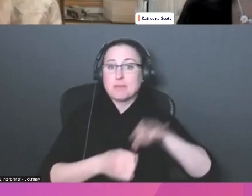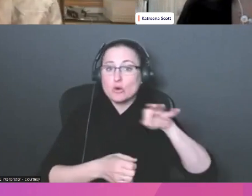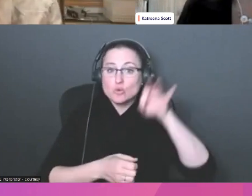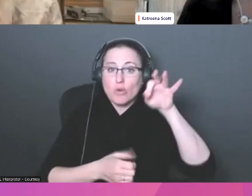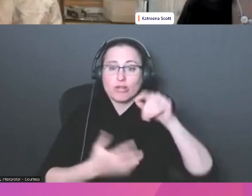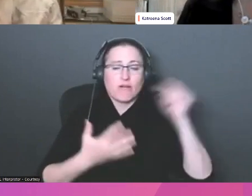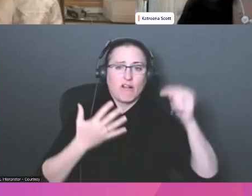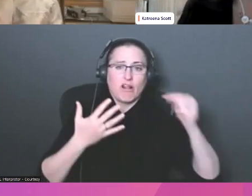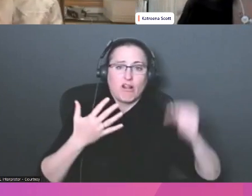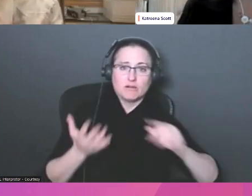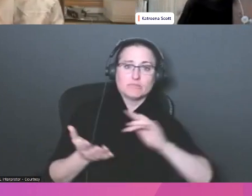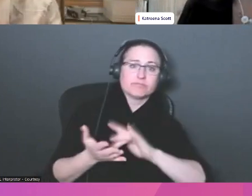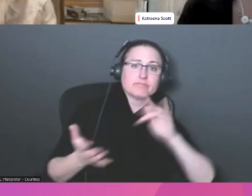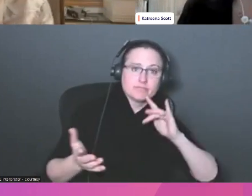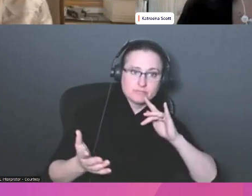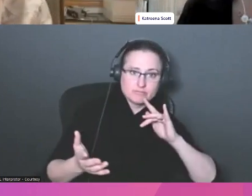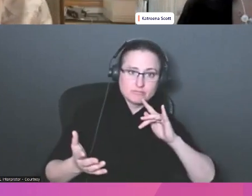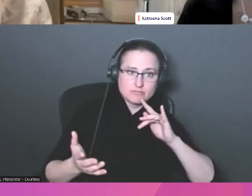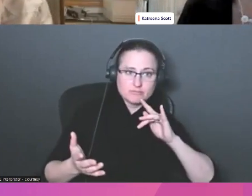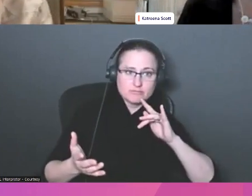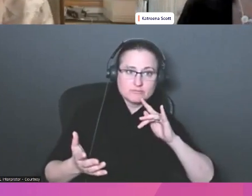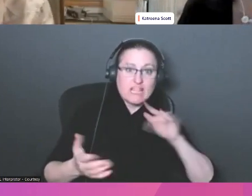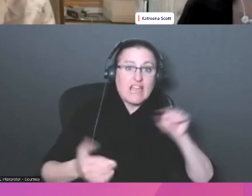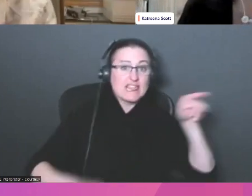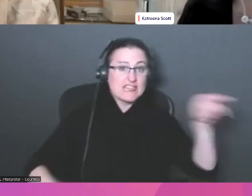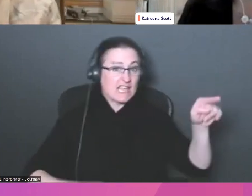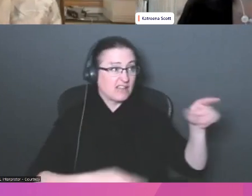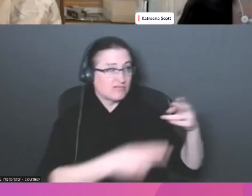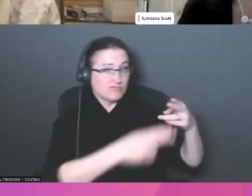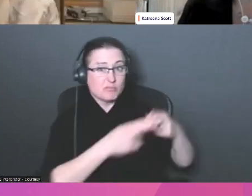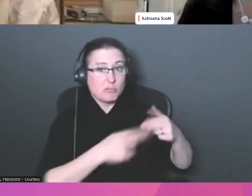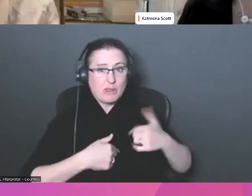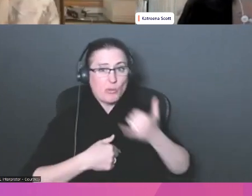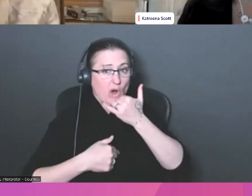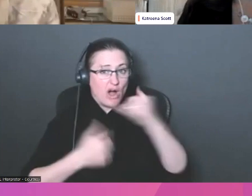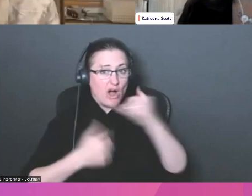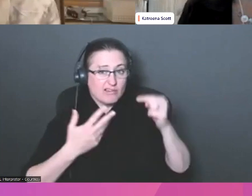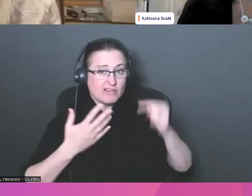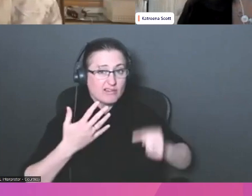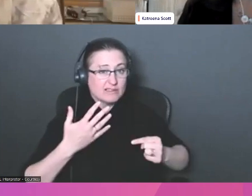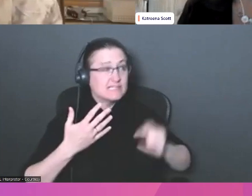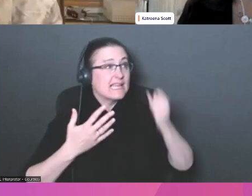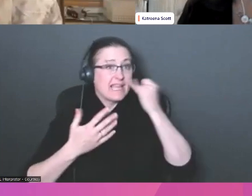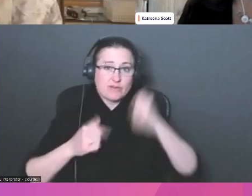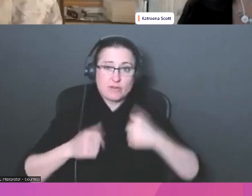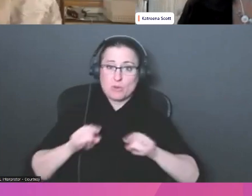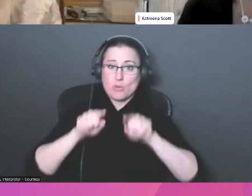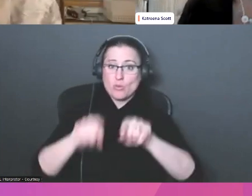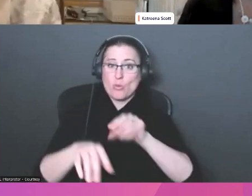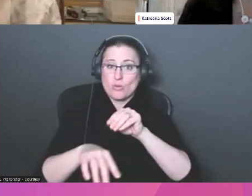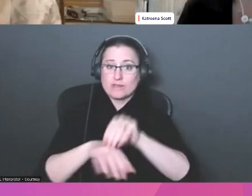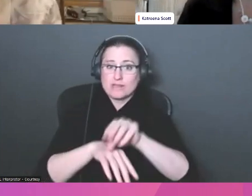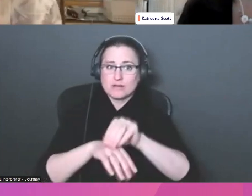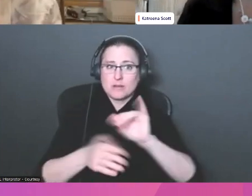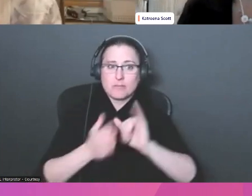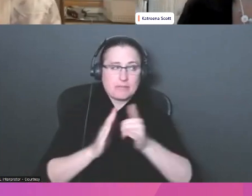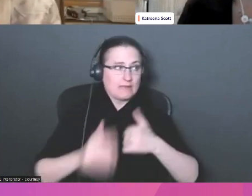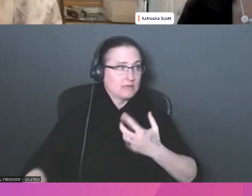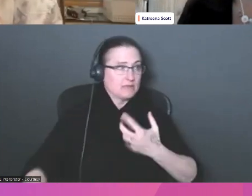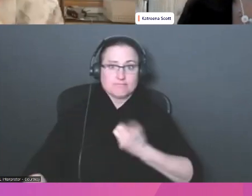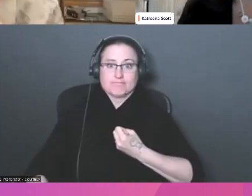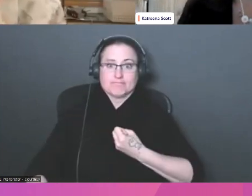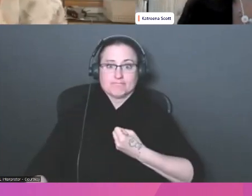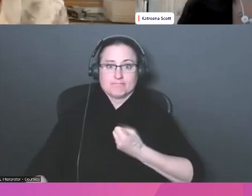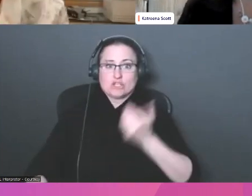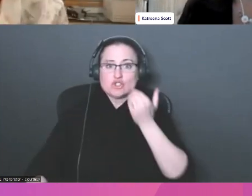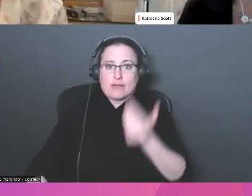abuser une autre personne financièrement, émotionnellement, psychologiquement. Donc, si je vais voir un thérapeute,